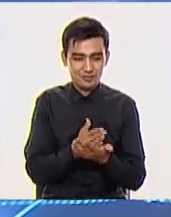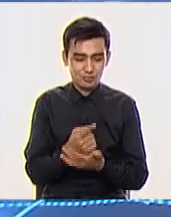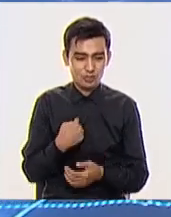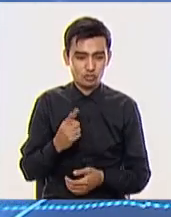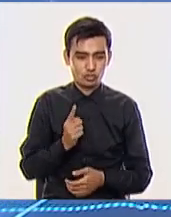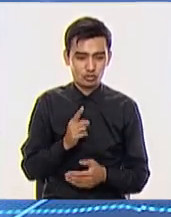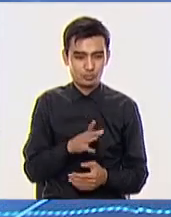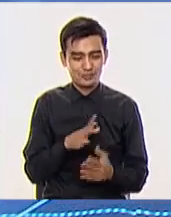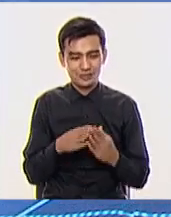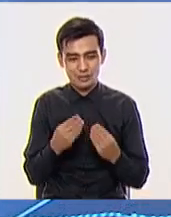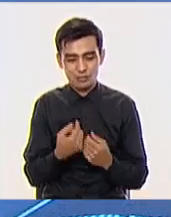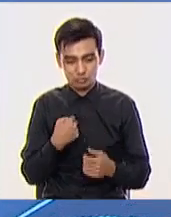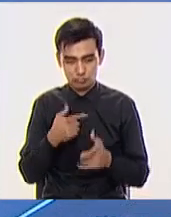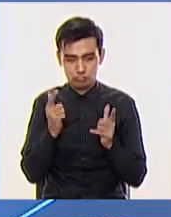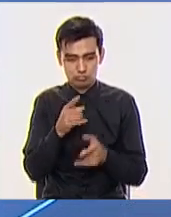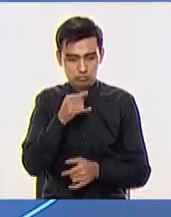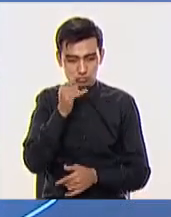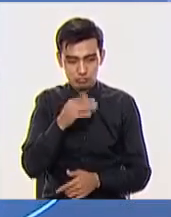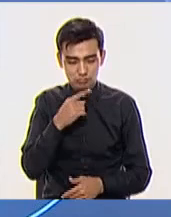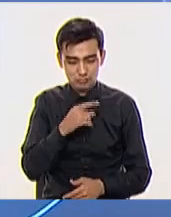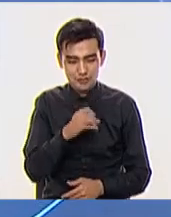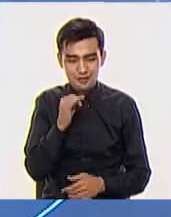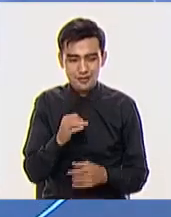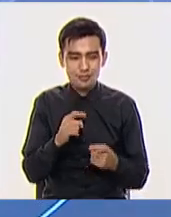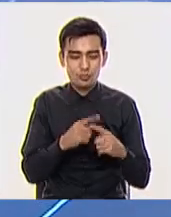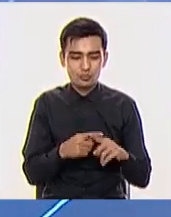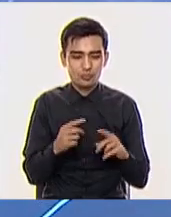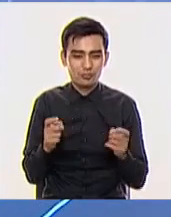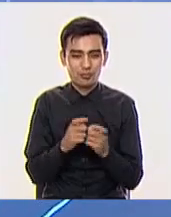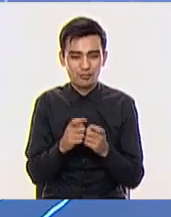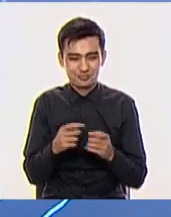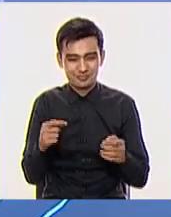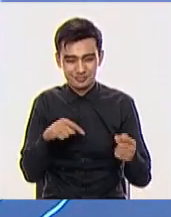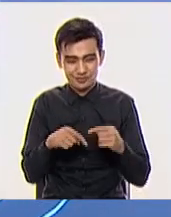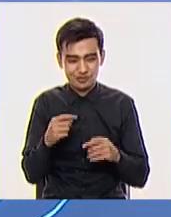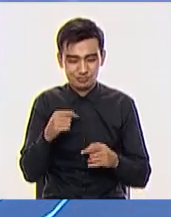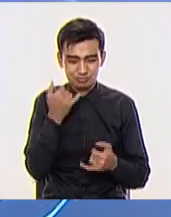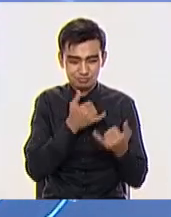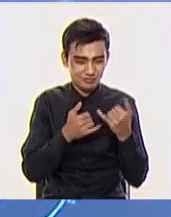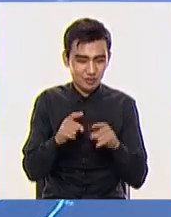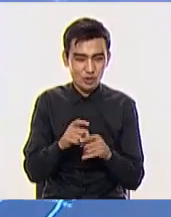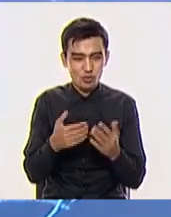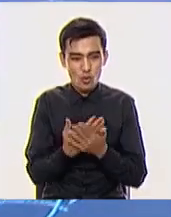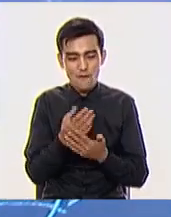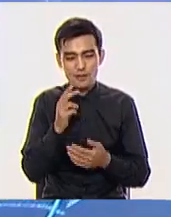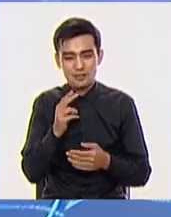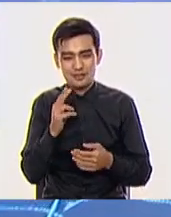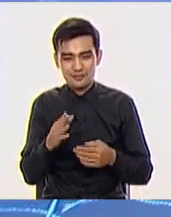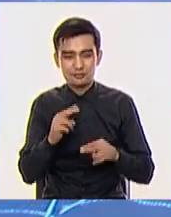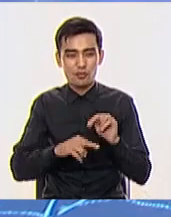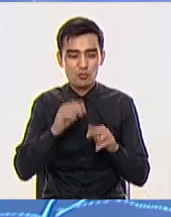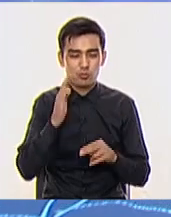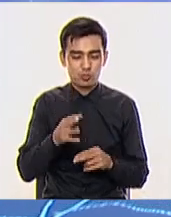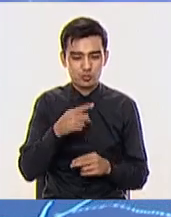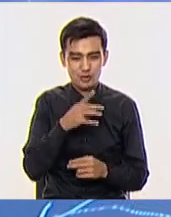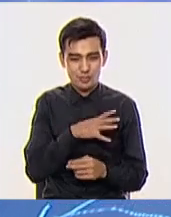күткен отбасылар көнбейміз деп отыр. Қос тараптың текетіресі жаңа тұрғын үй кешенін салуға келіскен құрылыс компаниясының